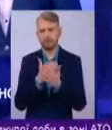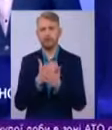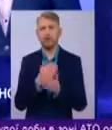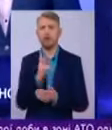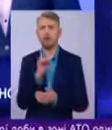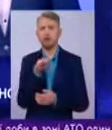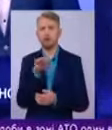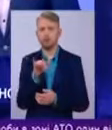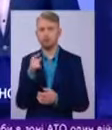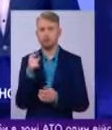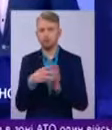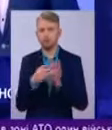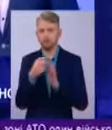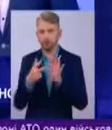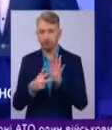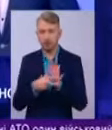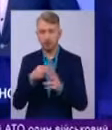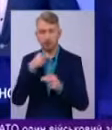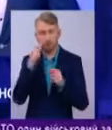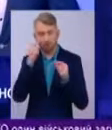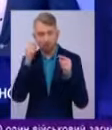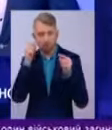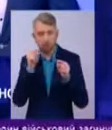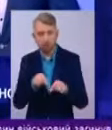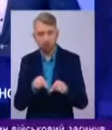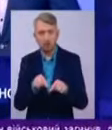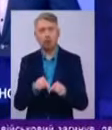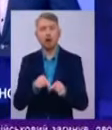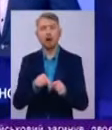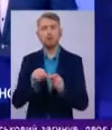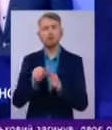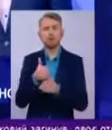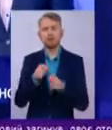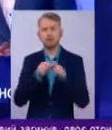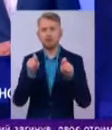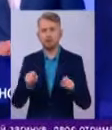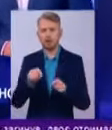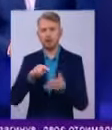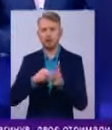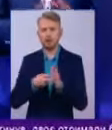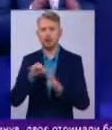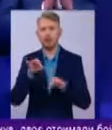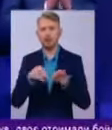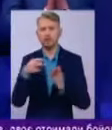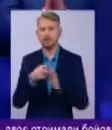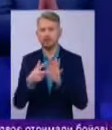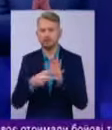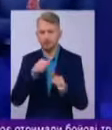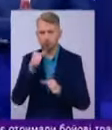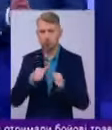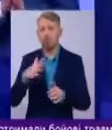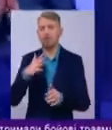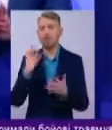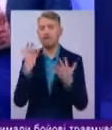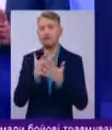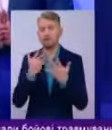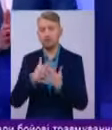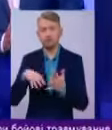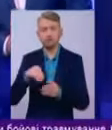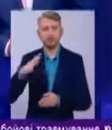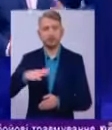1918», а увага до нього прикута як до блокбастеру. Прем'єра, до речі, запланована на осінь 2018 року. Фільм очікуваний і,